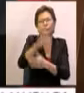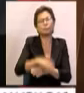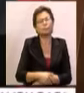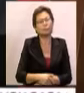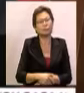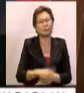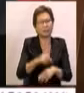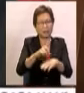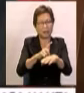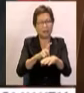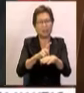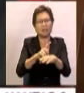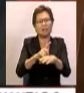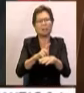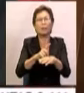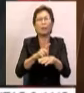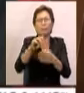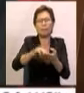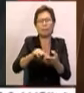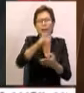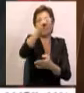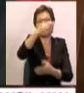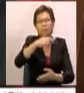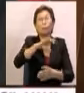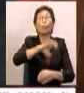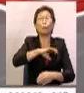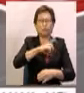di Maktab Polis di Raja Malaysia.